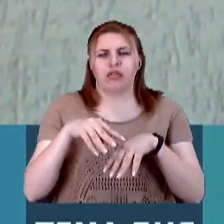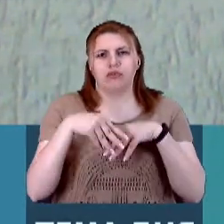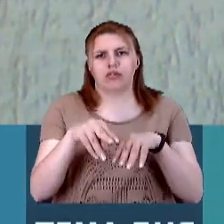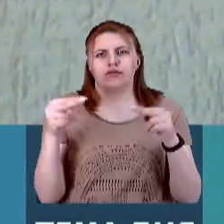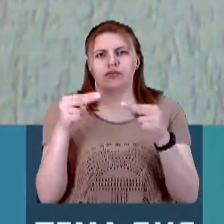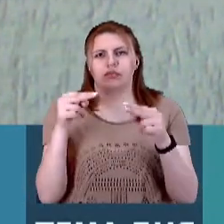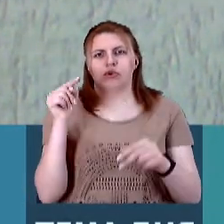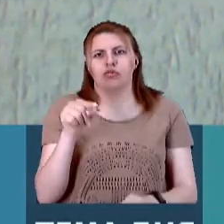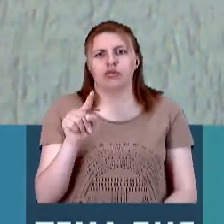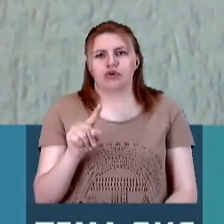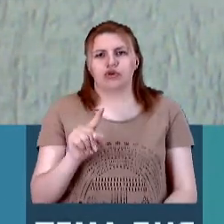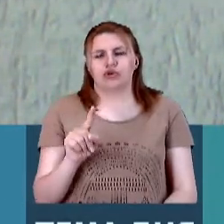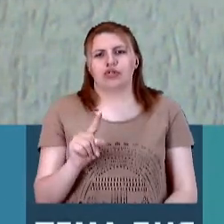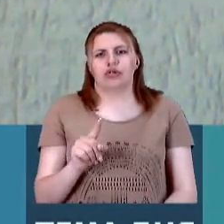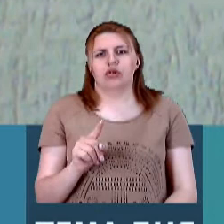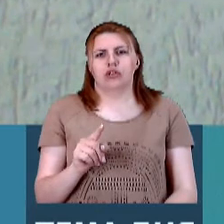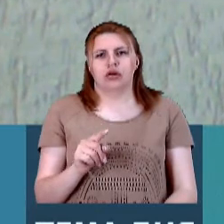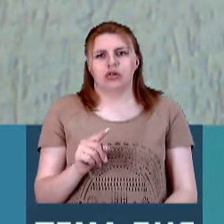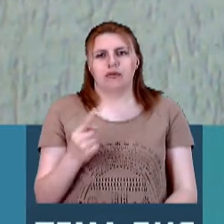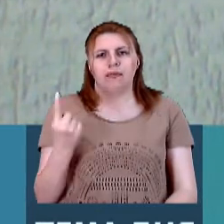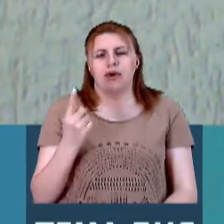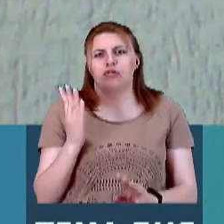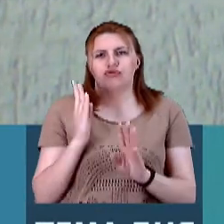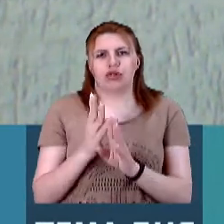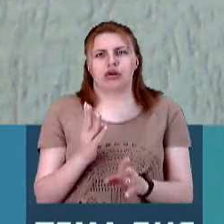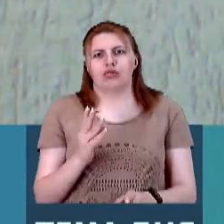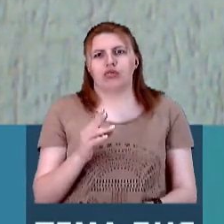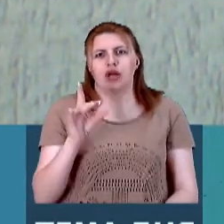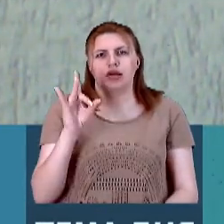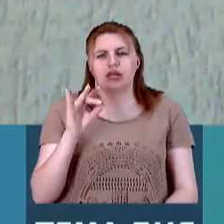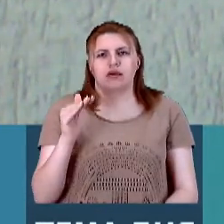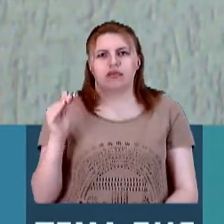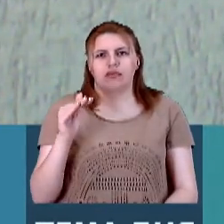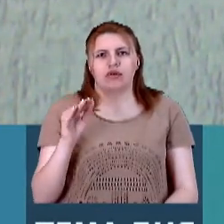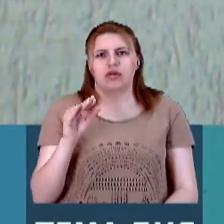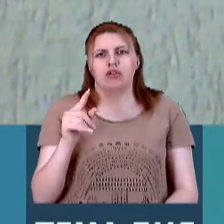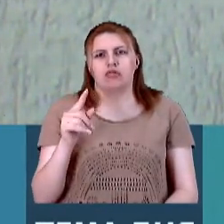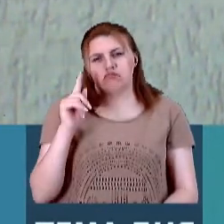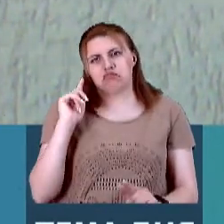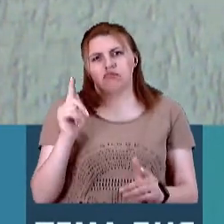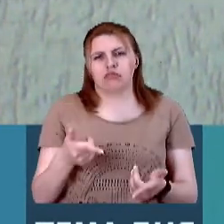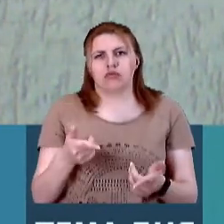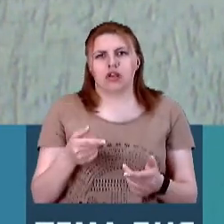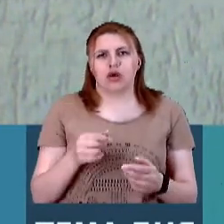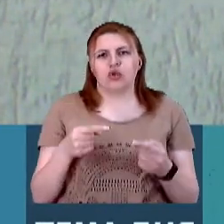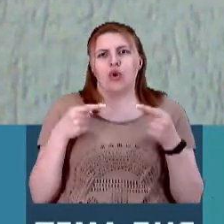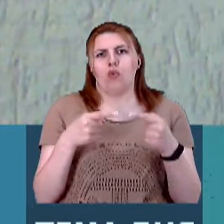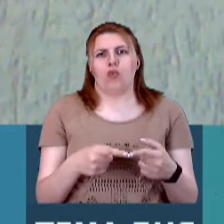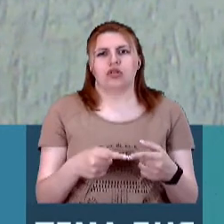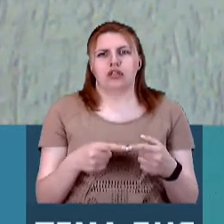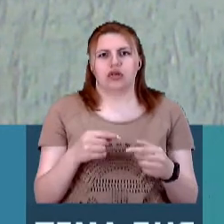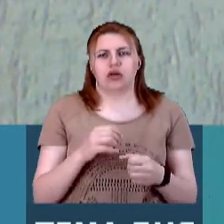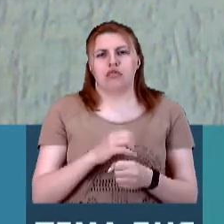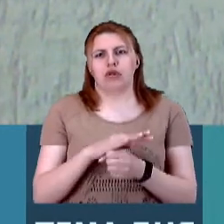що, власне, в першу чергу Російська Федерація свідомо йде на загострення епідеміологічної ситуації.